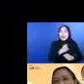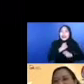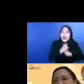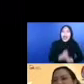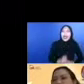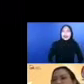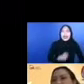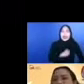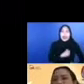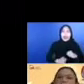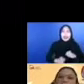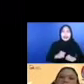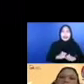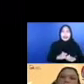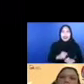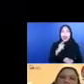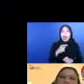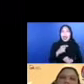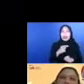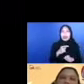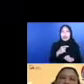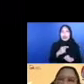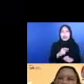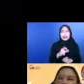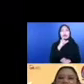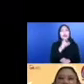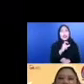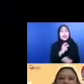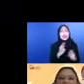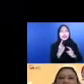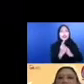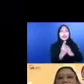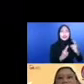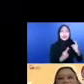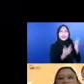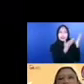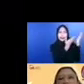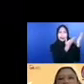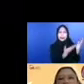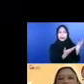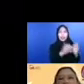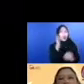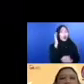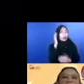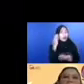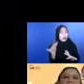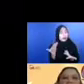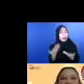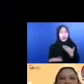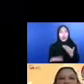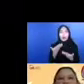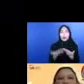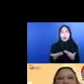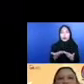masing-masing tahapan ini ada model untuk literasinya. Kalau dengar pasti saja yang gampang